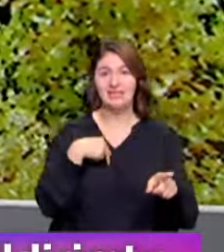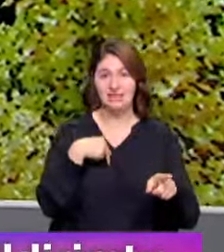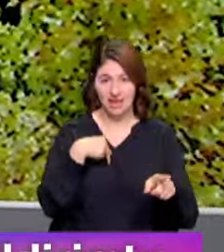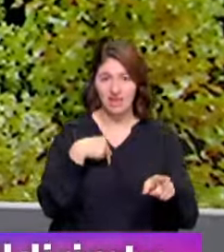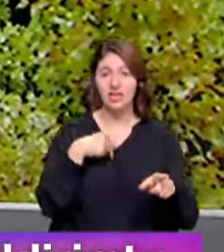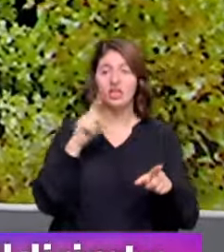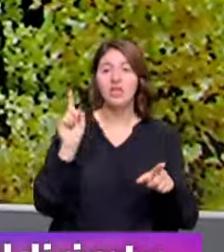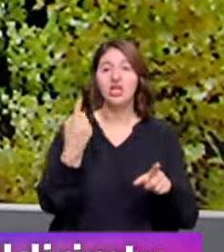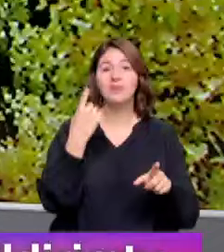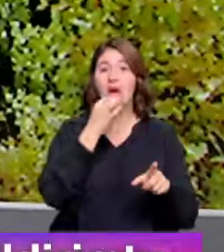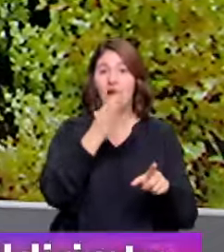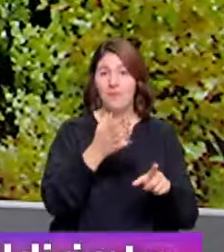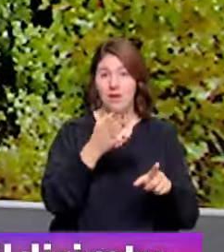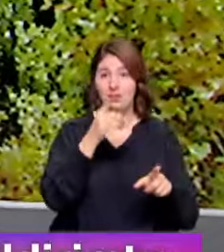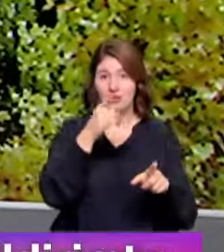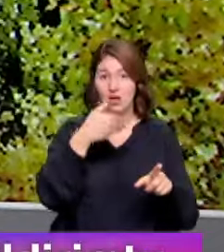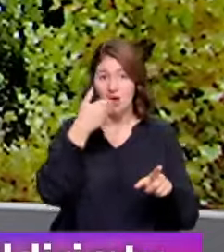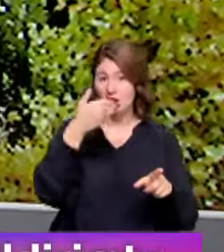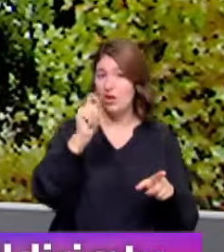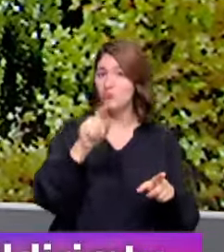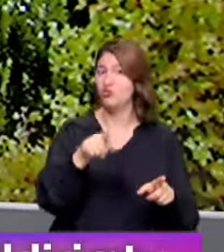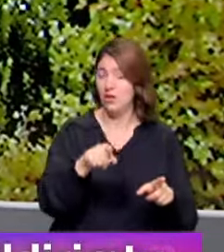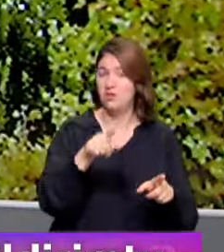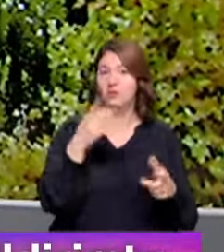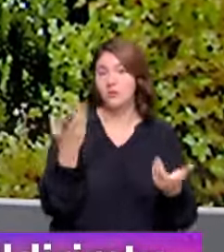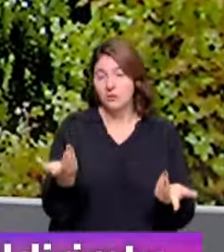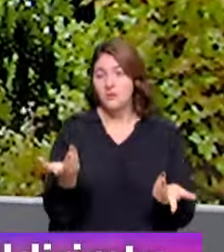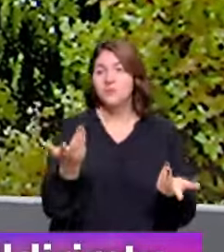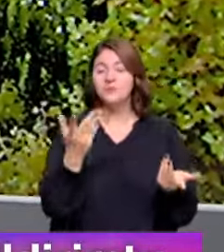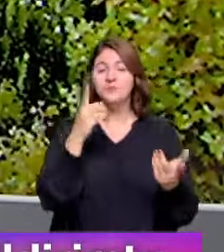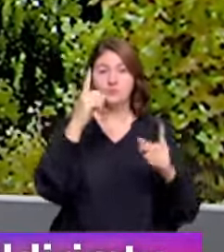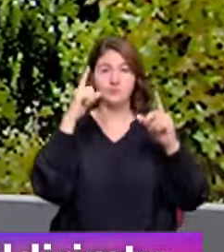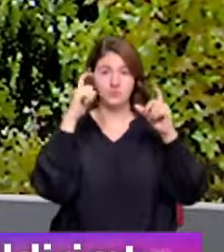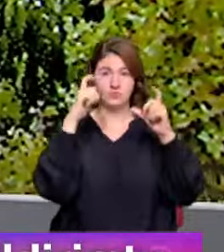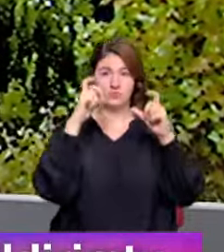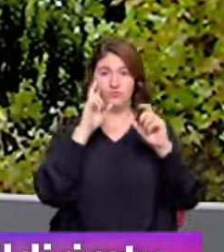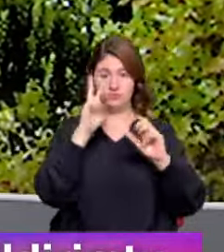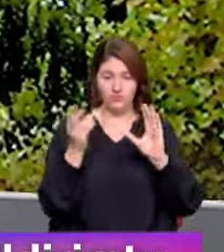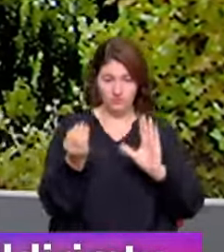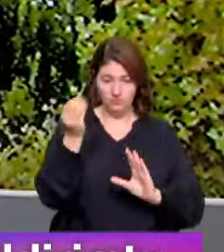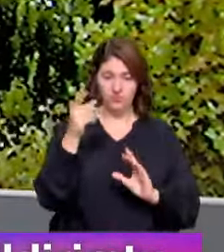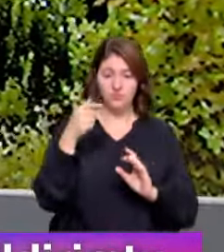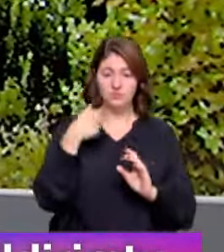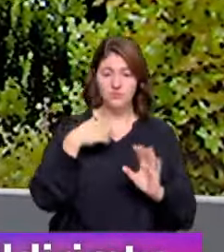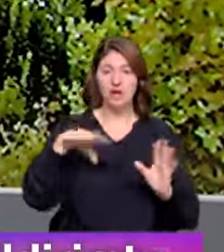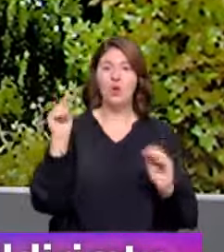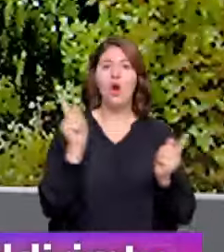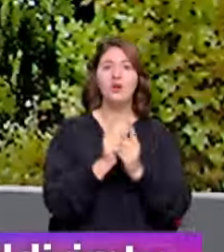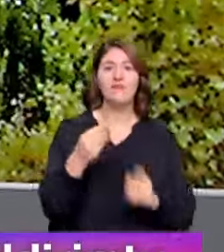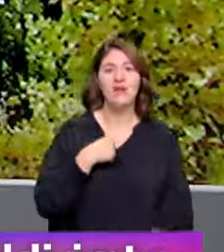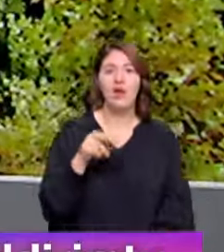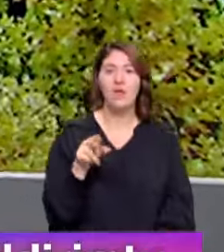Belediyesi'nden ilginç bir haber sizlerle paylaşacağız. Çünkü bir fotoğraf karesi bize her şeyi